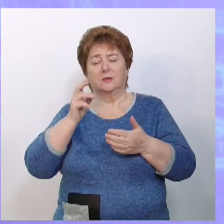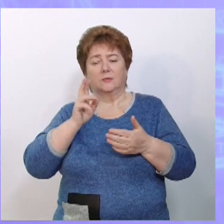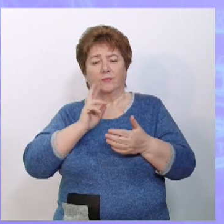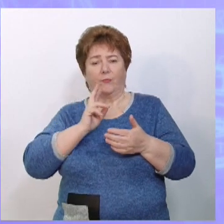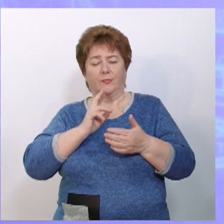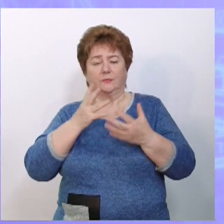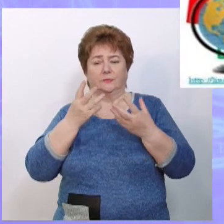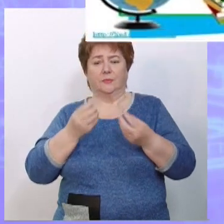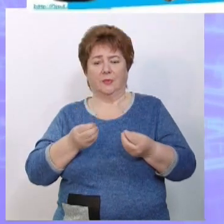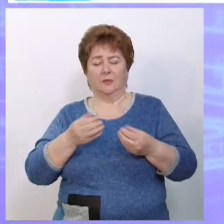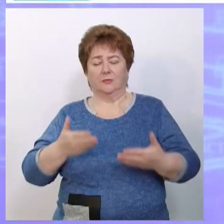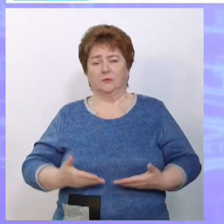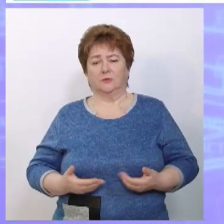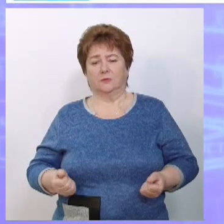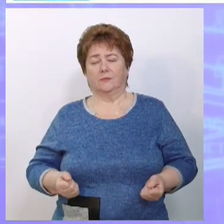повседневной жизни.